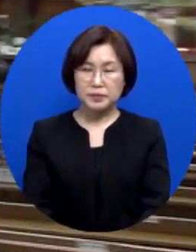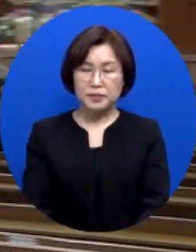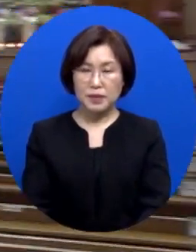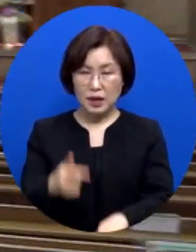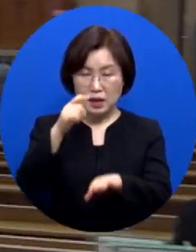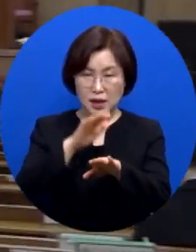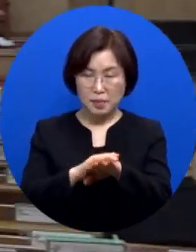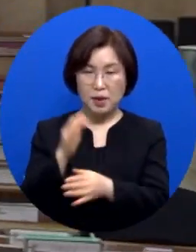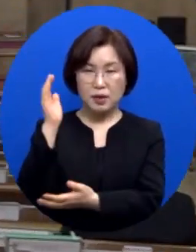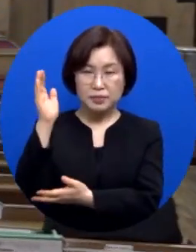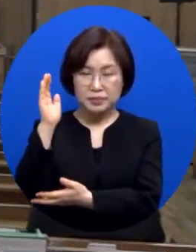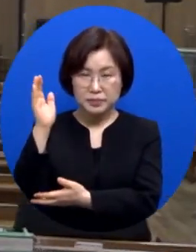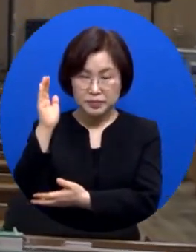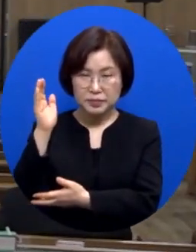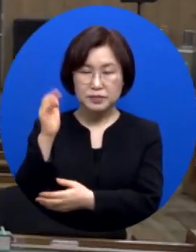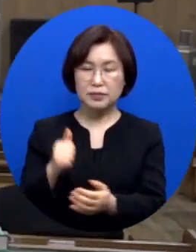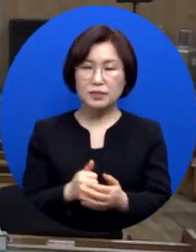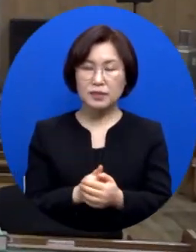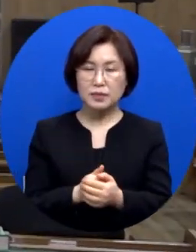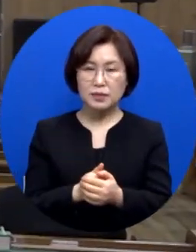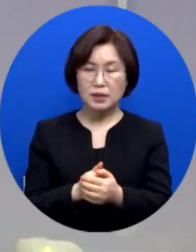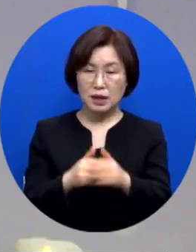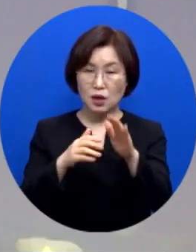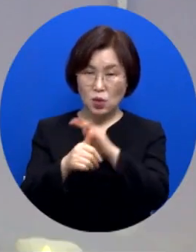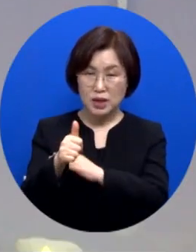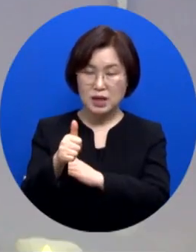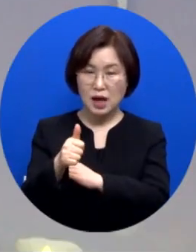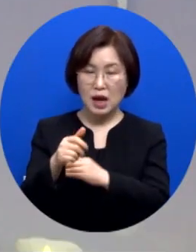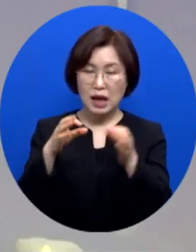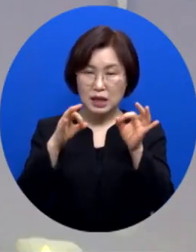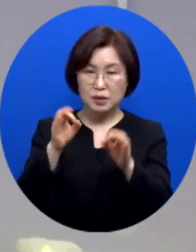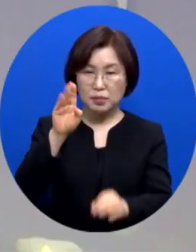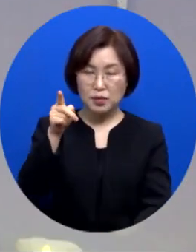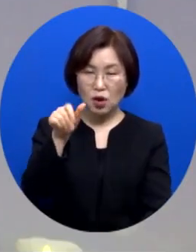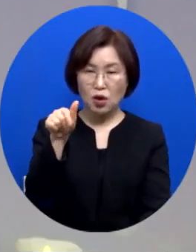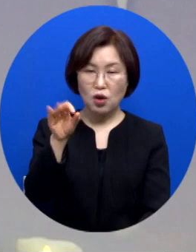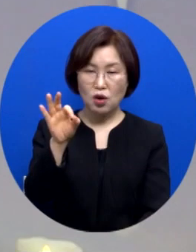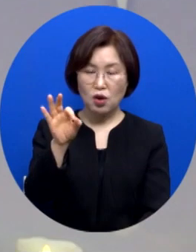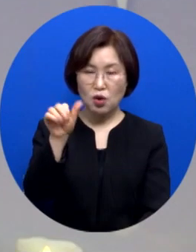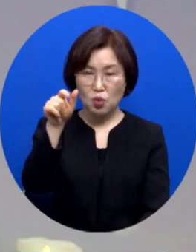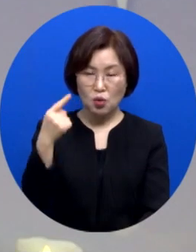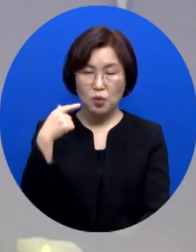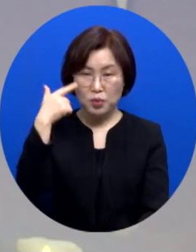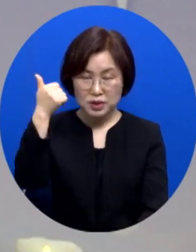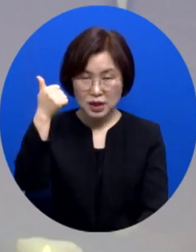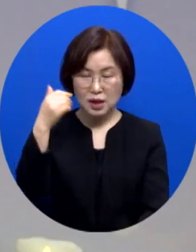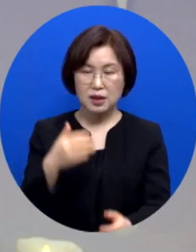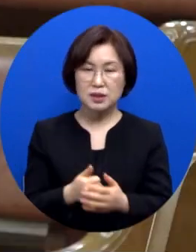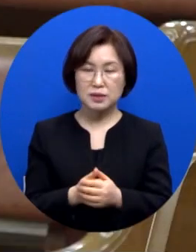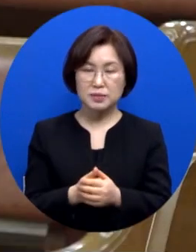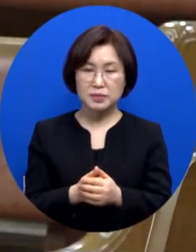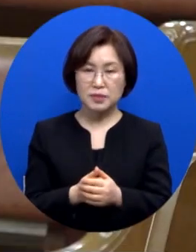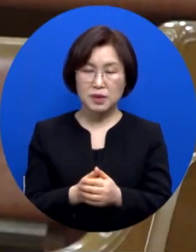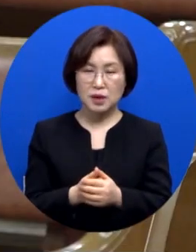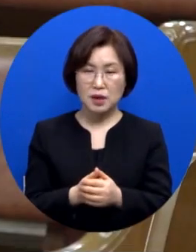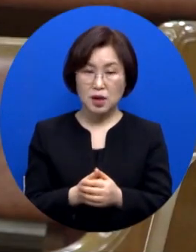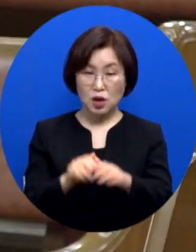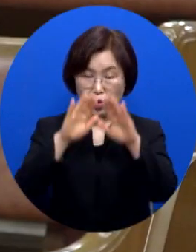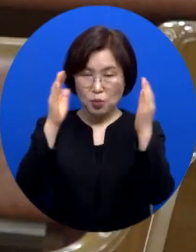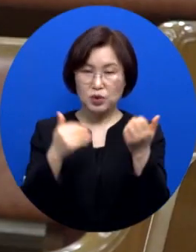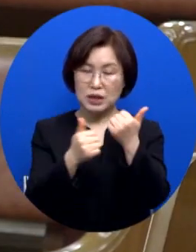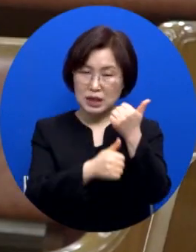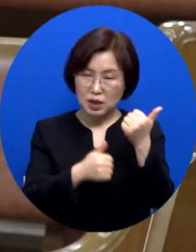앱에서 말씀에 전한 충북이 독견 앞에 대표회장 김병호 목사 는 충청북도 기독교 납회 모든 임원이